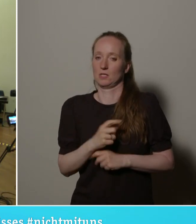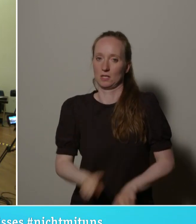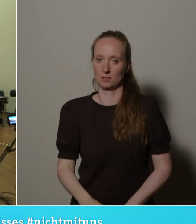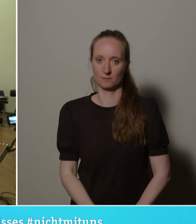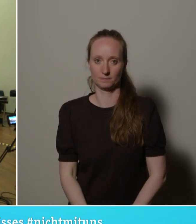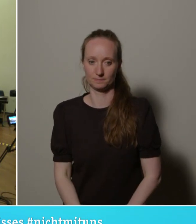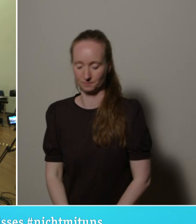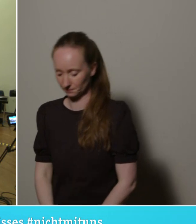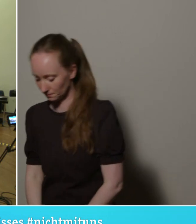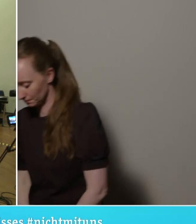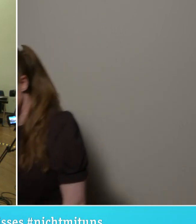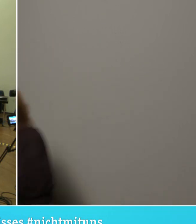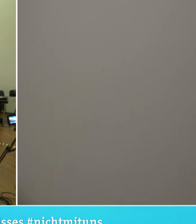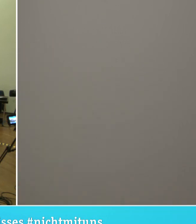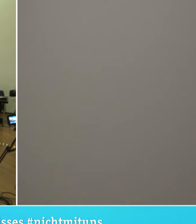Nächster Redner ist Herr Knopf.